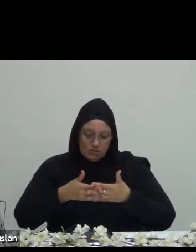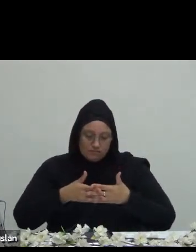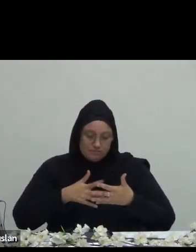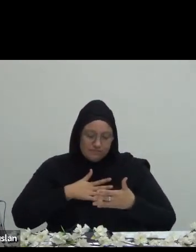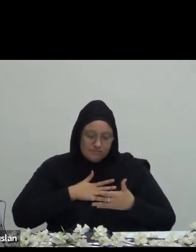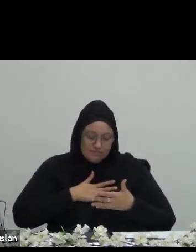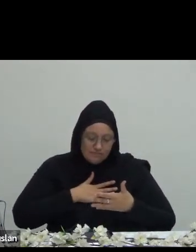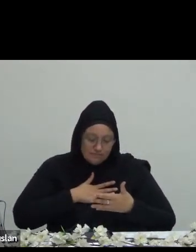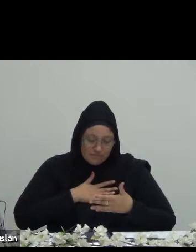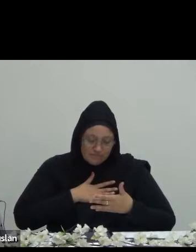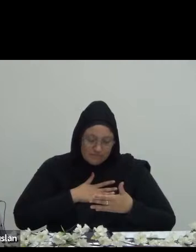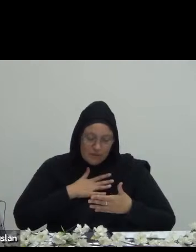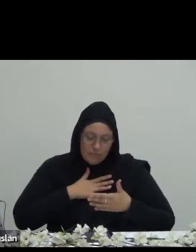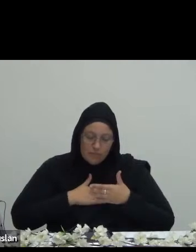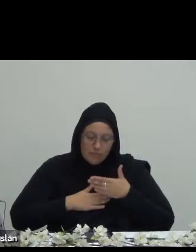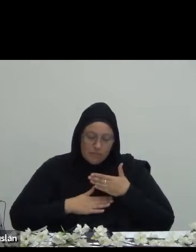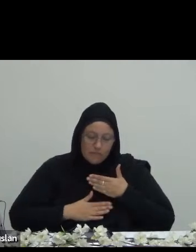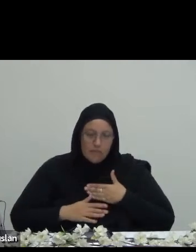يتفكرون.